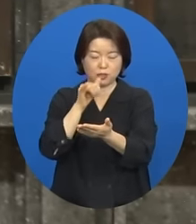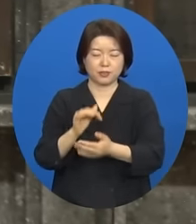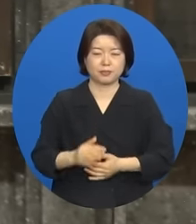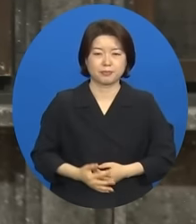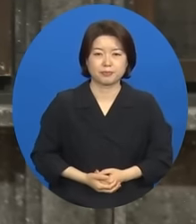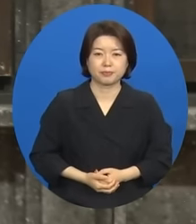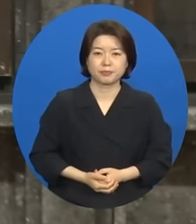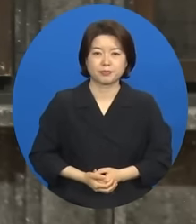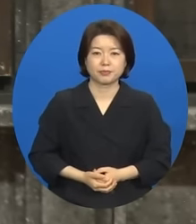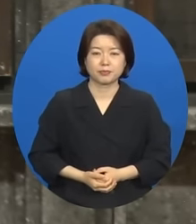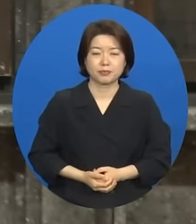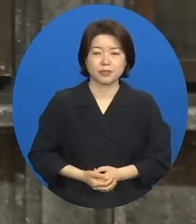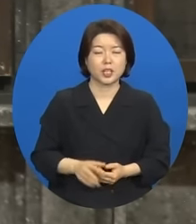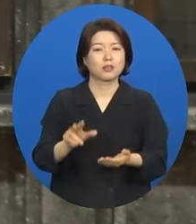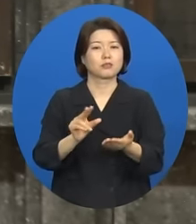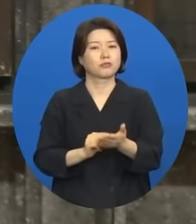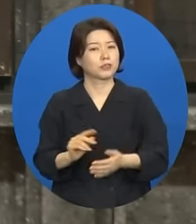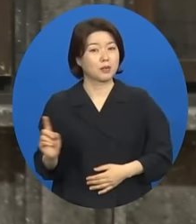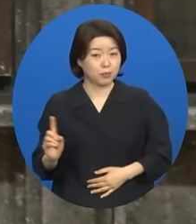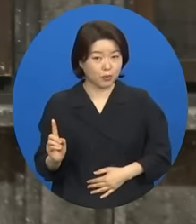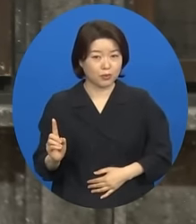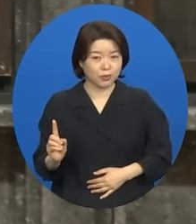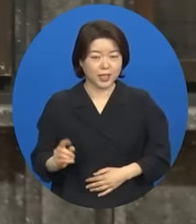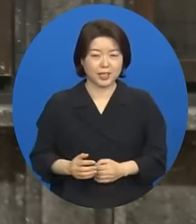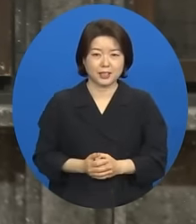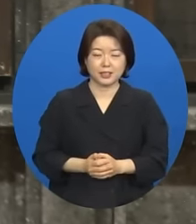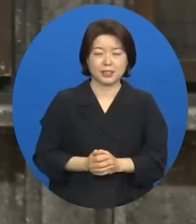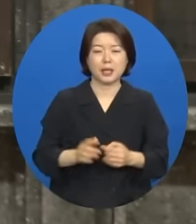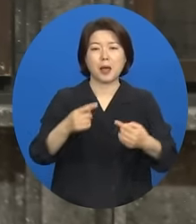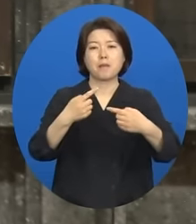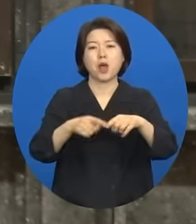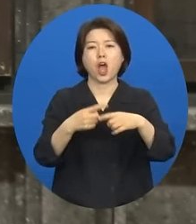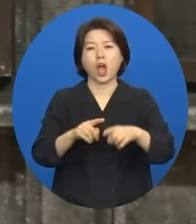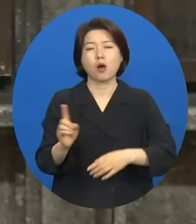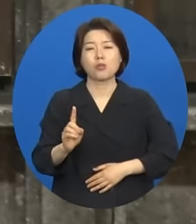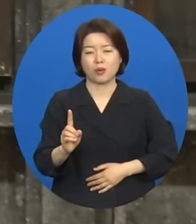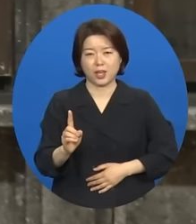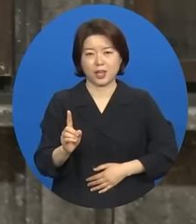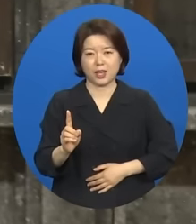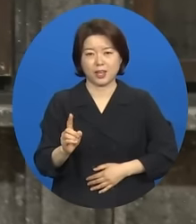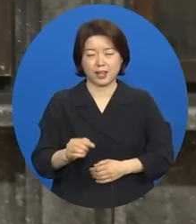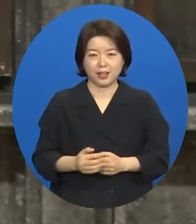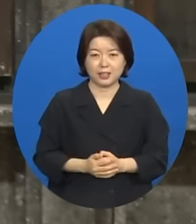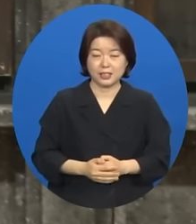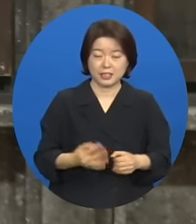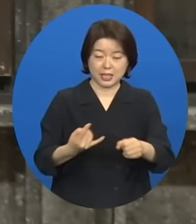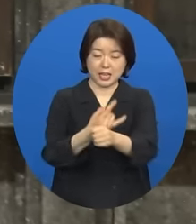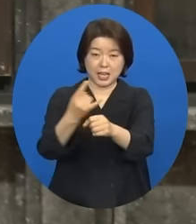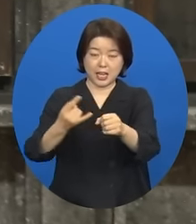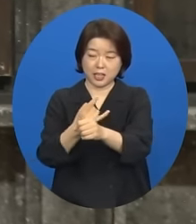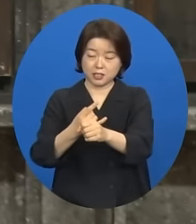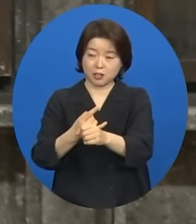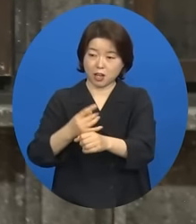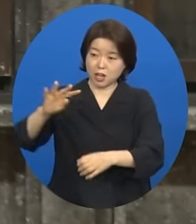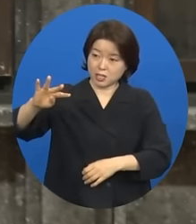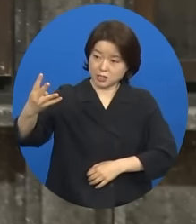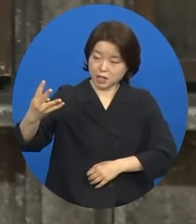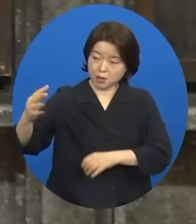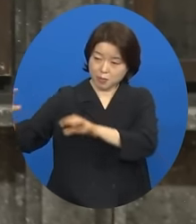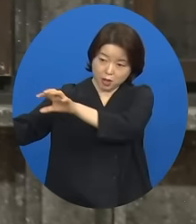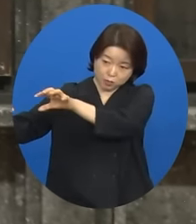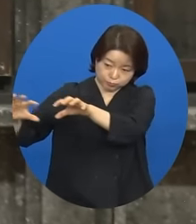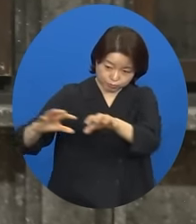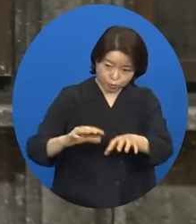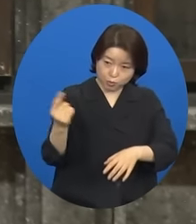것입니다. 문제는 뭐냐면 해석입니다. 에서가 400명을 끌고 오는 것이